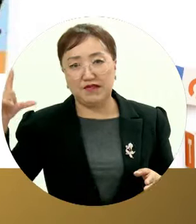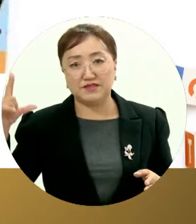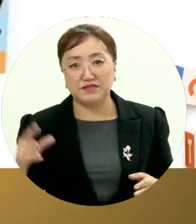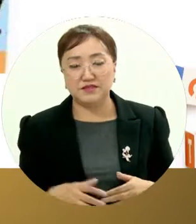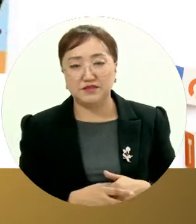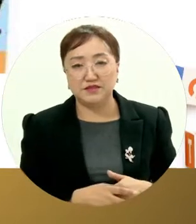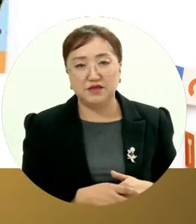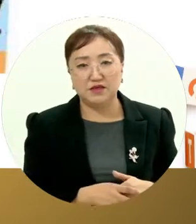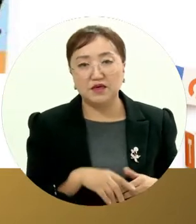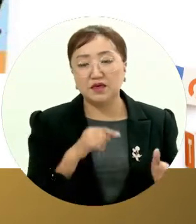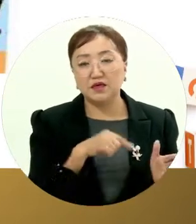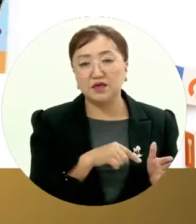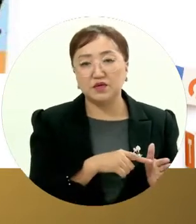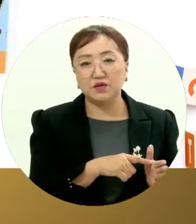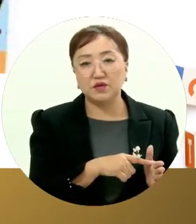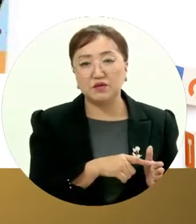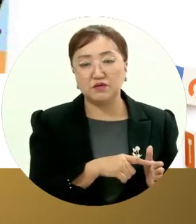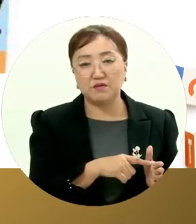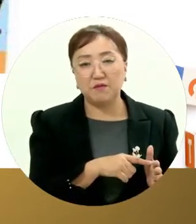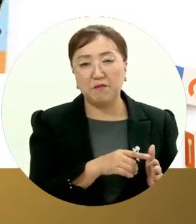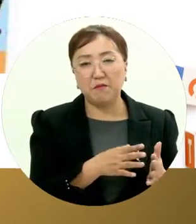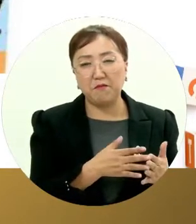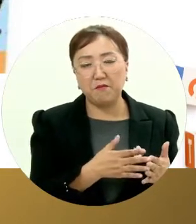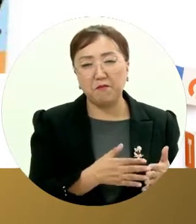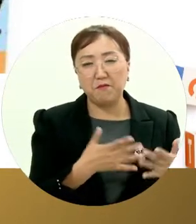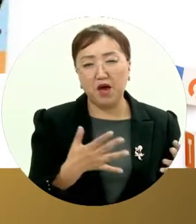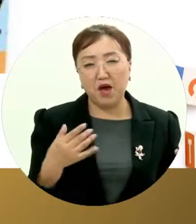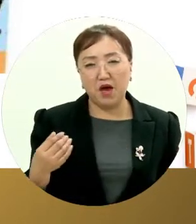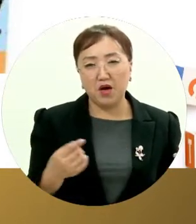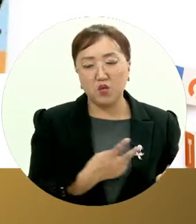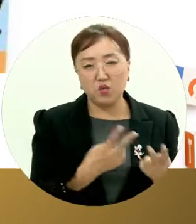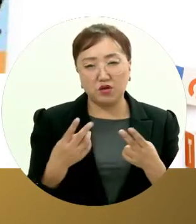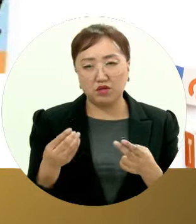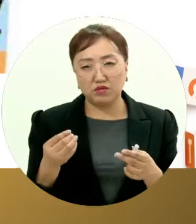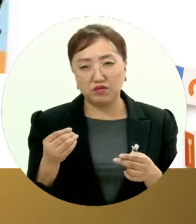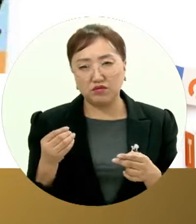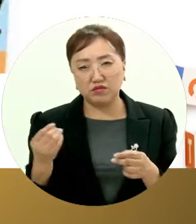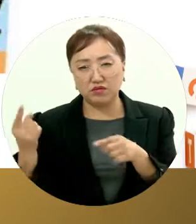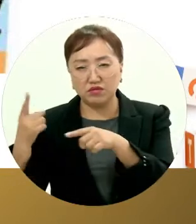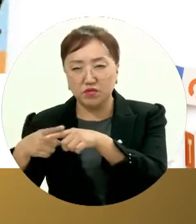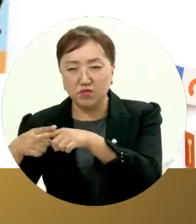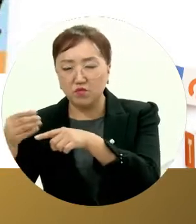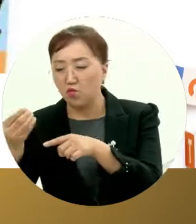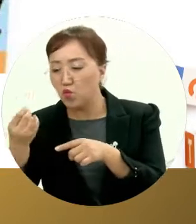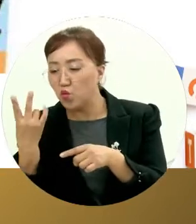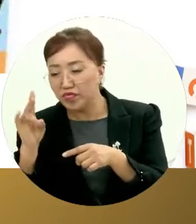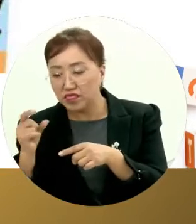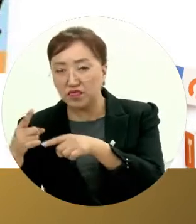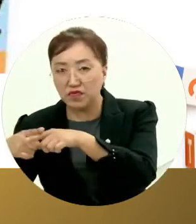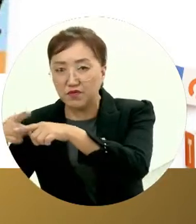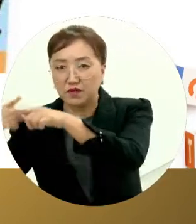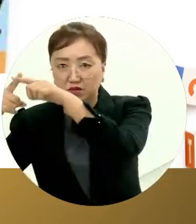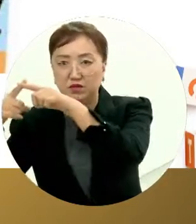За хэтрүү инфляцийн үед юмний үн маш ихээр нэмэгддэг. Одоо инфляцийн түвшин